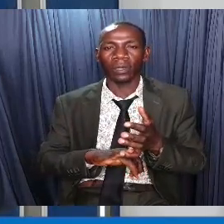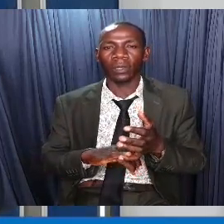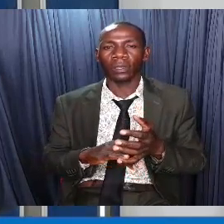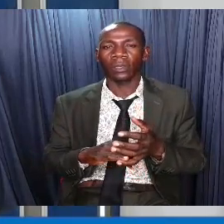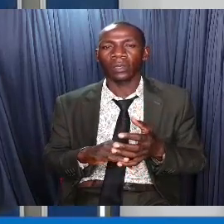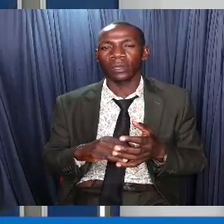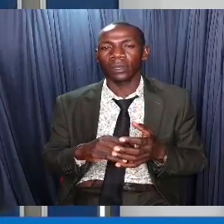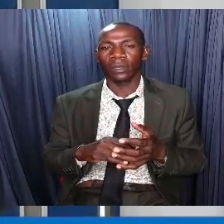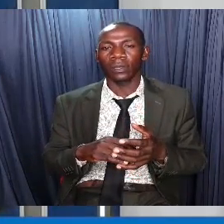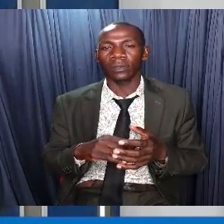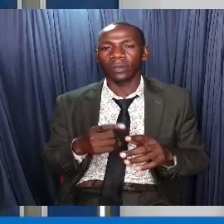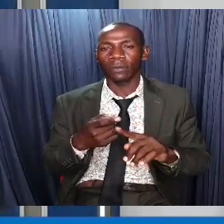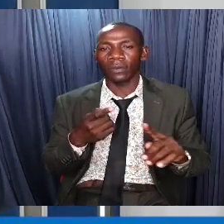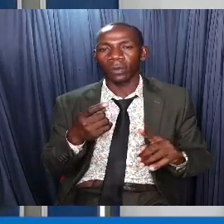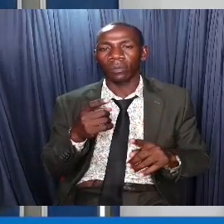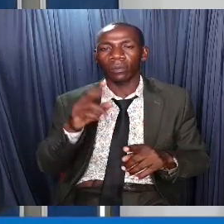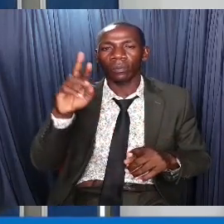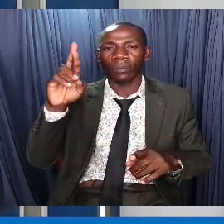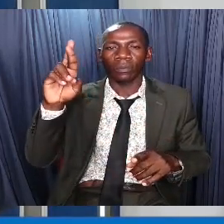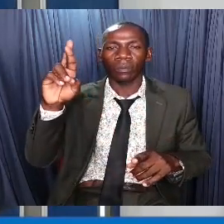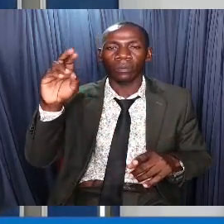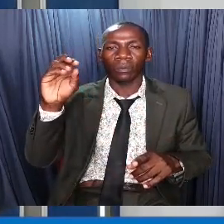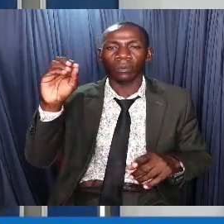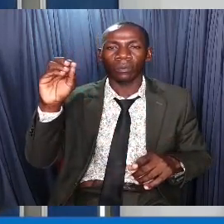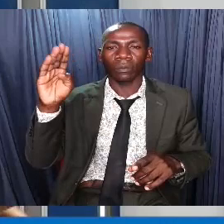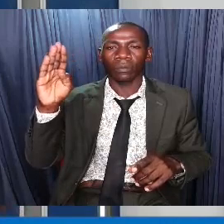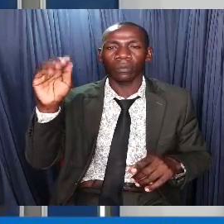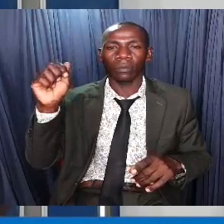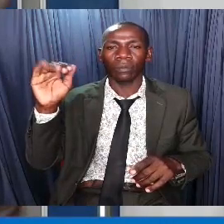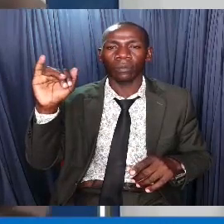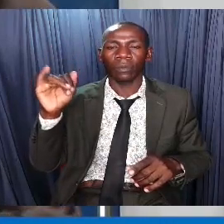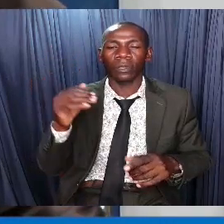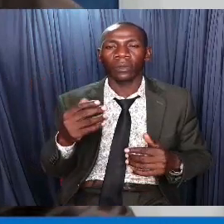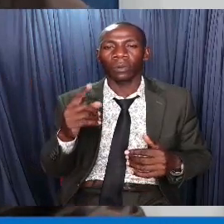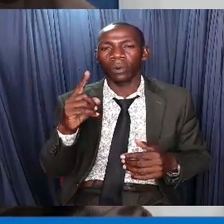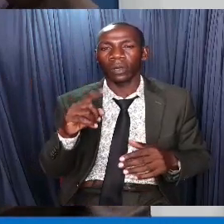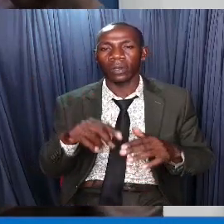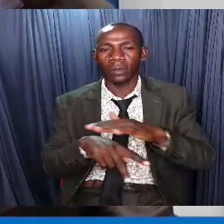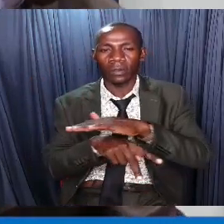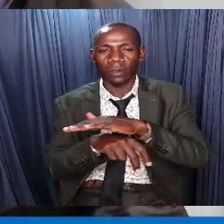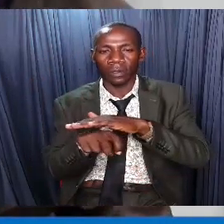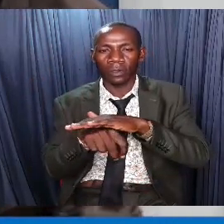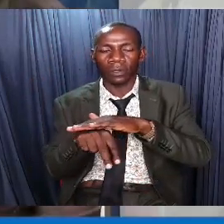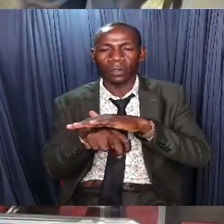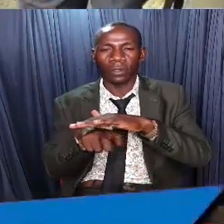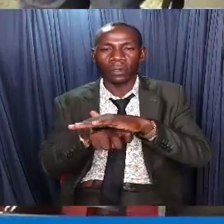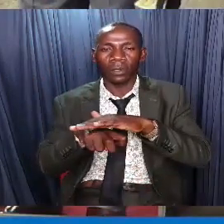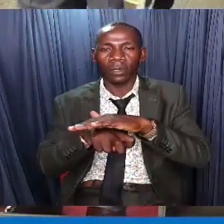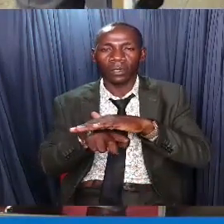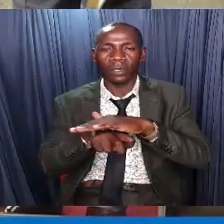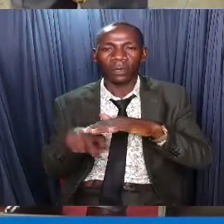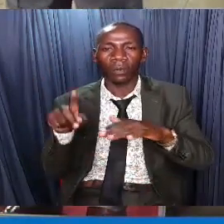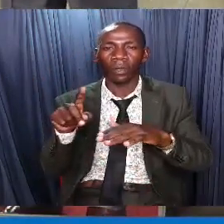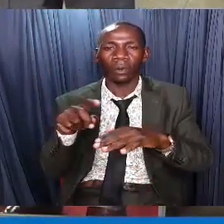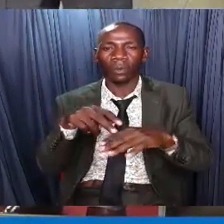working. Ni murabai wa hapa Mkapuni hapa. Arabai person from Mkapuni down here. Watoto viwili, moja nursery, moja hata karibu wote moja one, moja nursery.